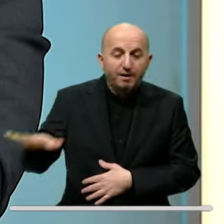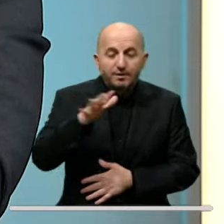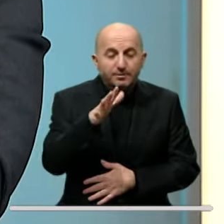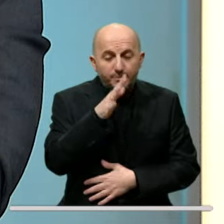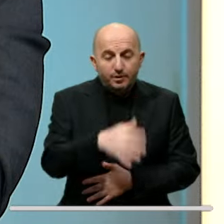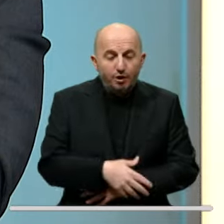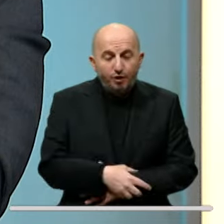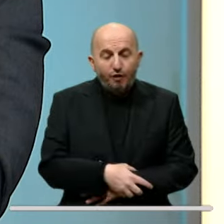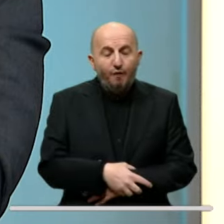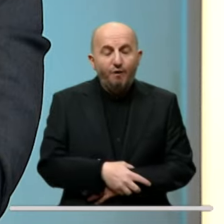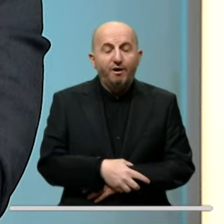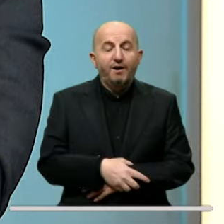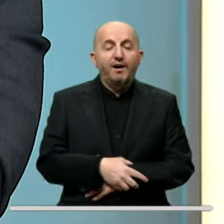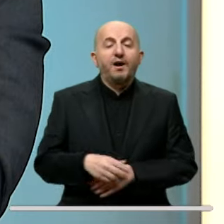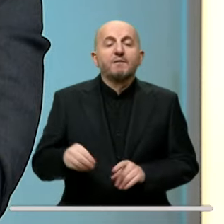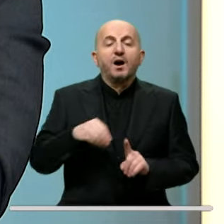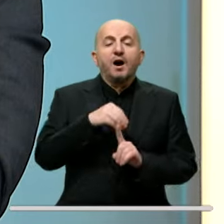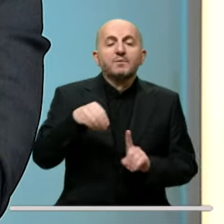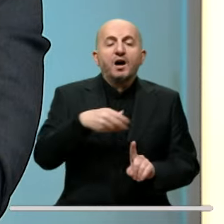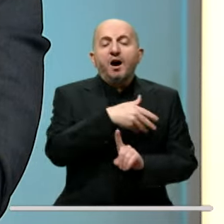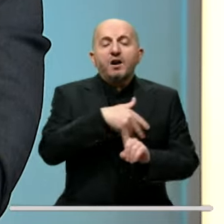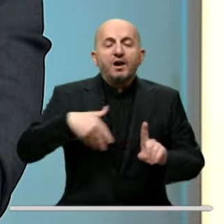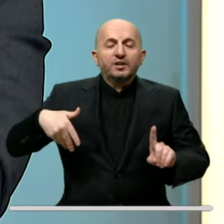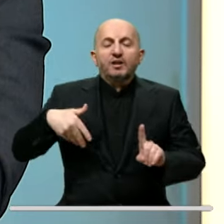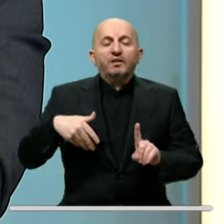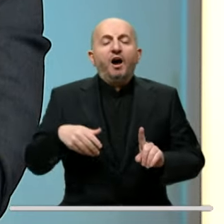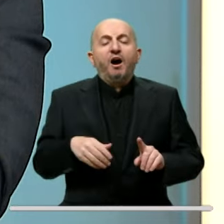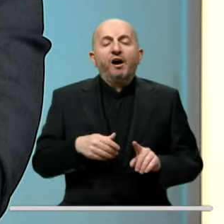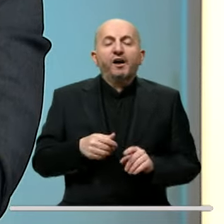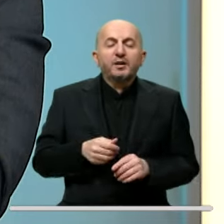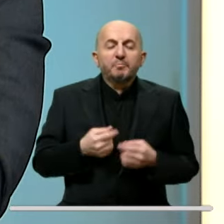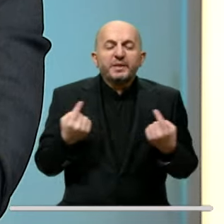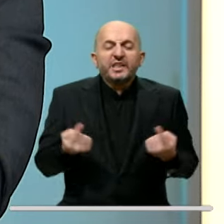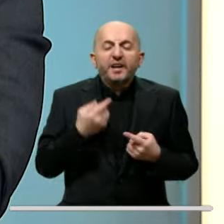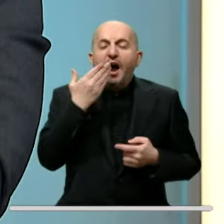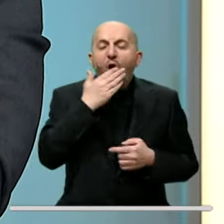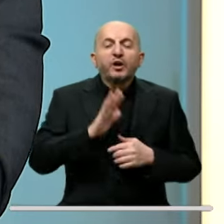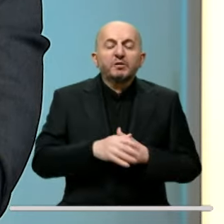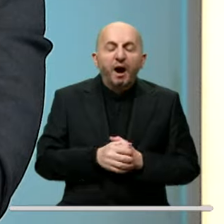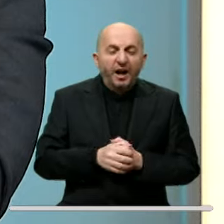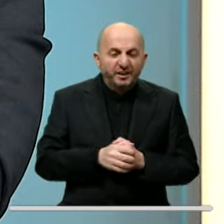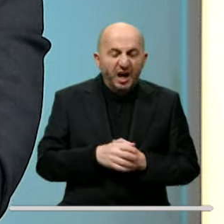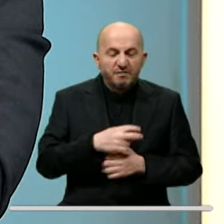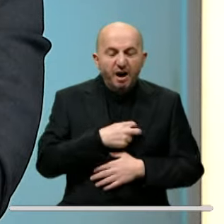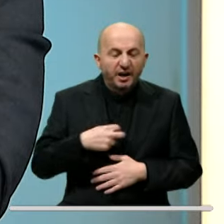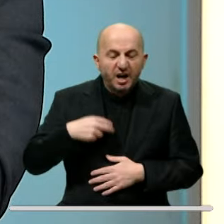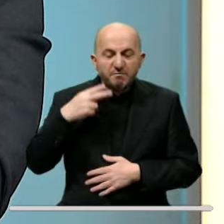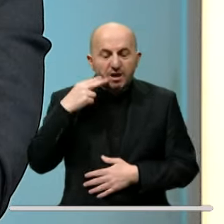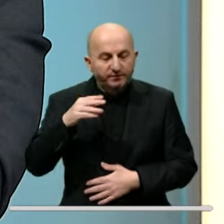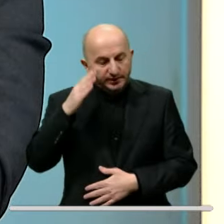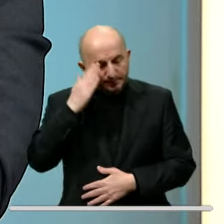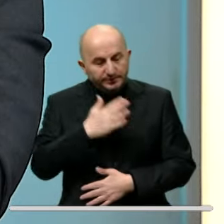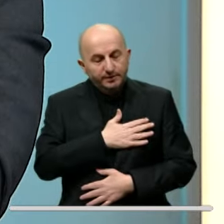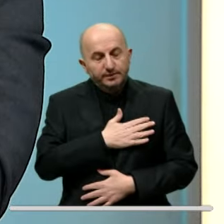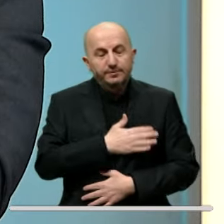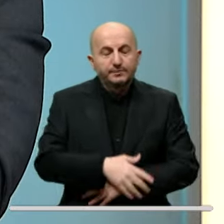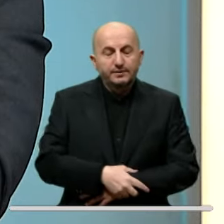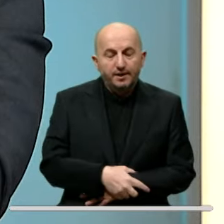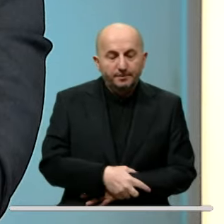ki imamın arkasında olanlar, cemaat olanlar bir şey okumazlar. Çünkü Peygamber Efendimiz Aleyhisselatü